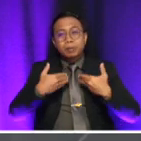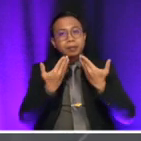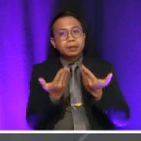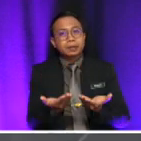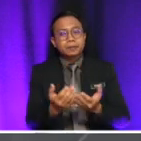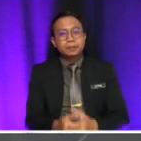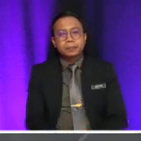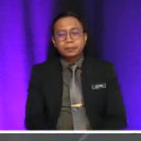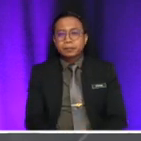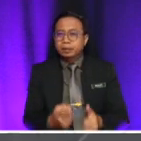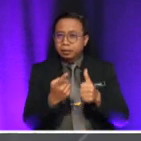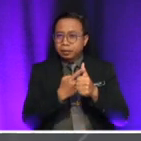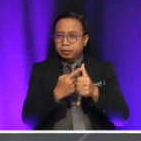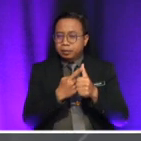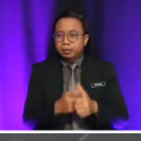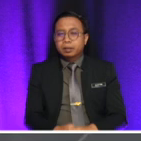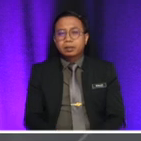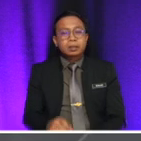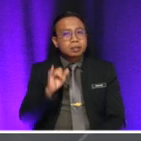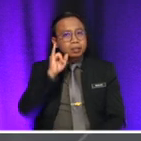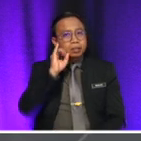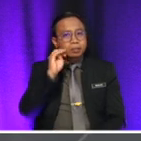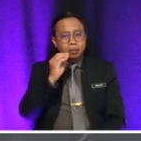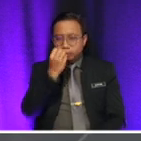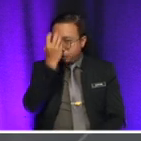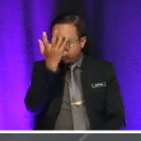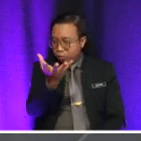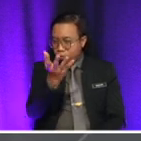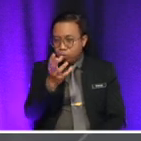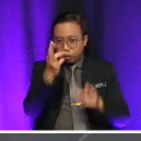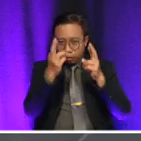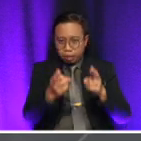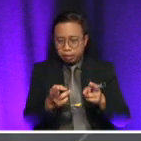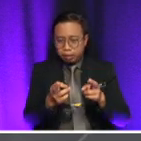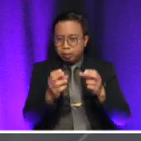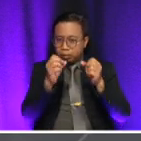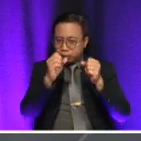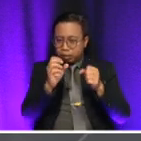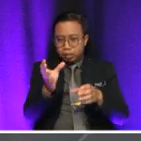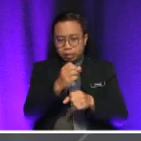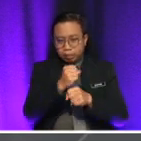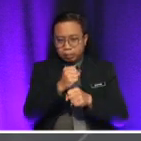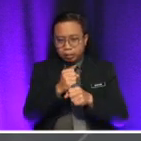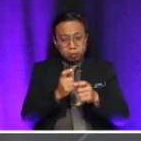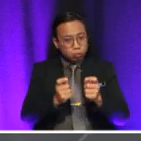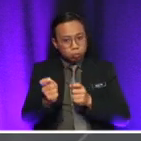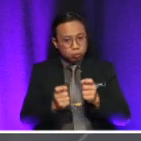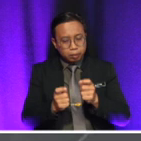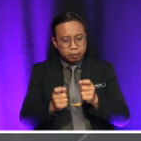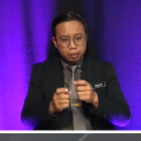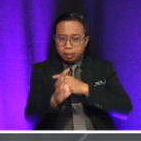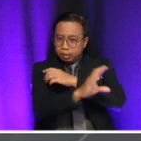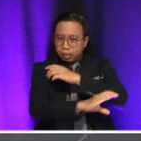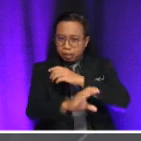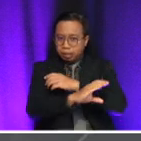yang pertama Iman bagi tahu rakyat tempatan memperoleh peranan yang penting minta di negara Yes